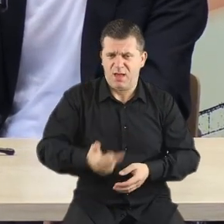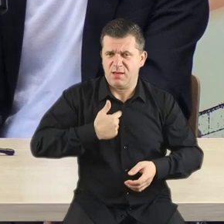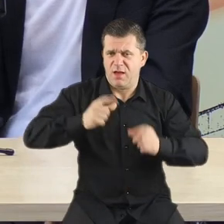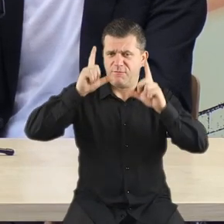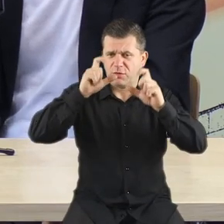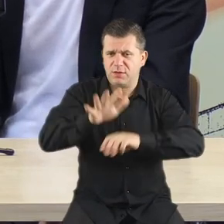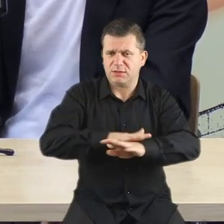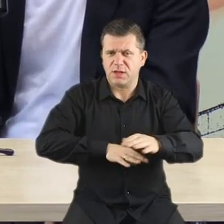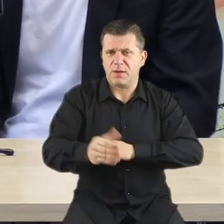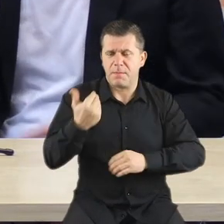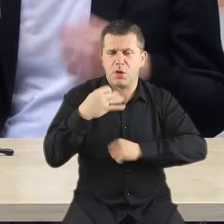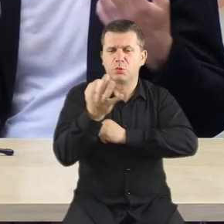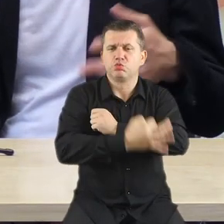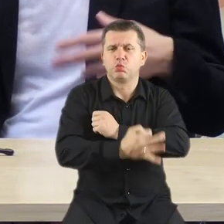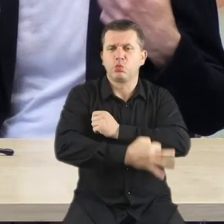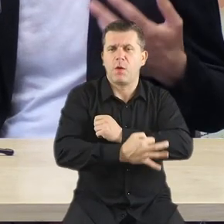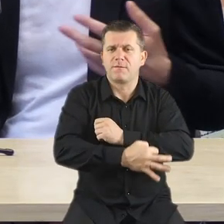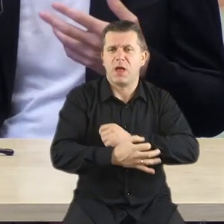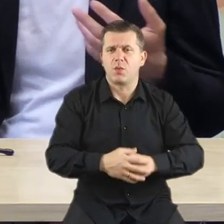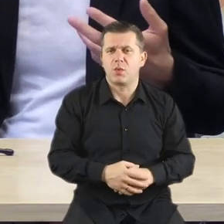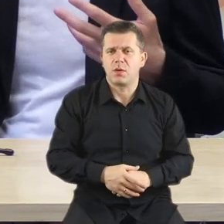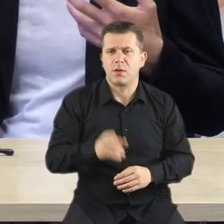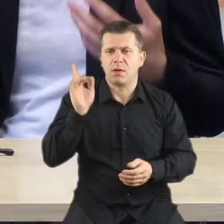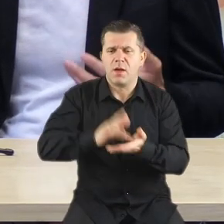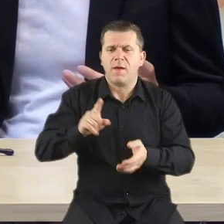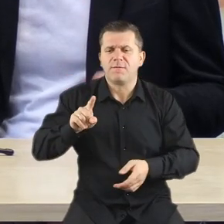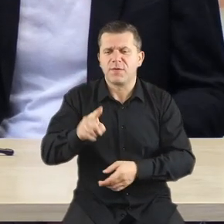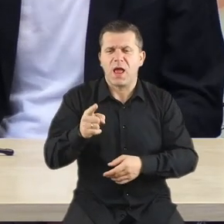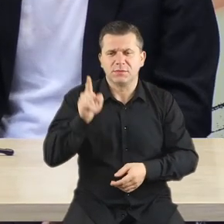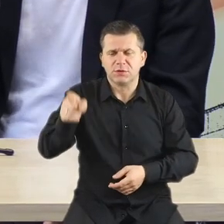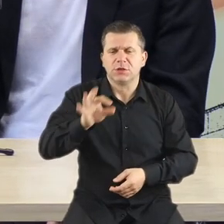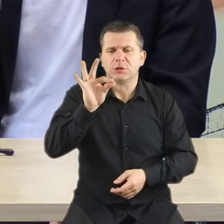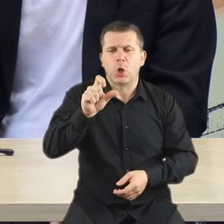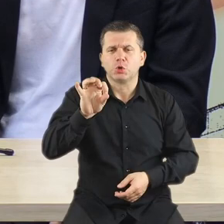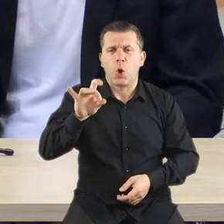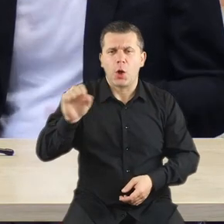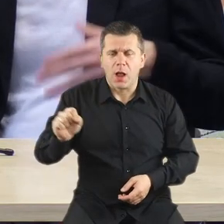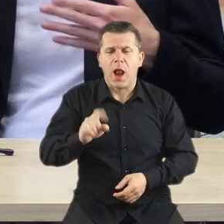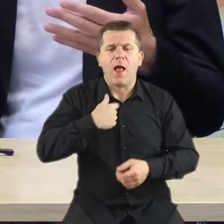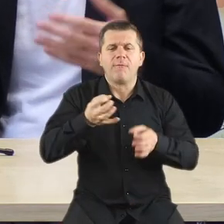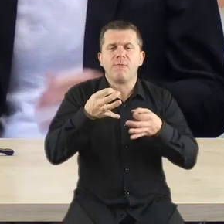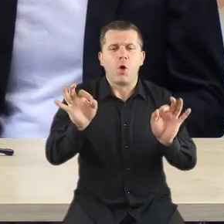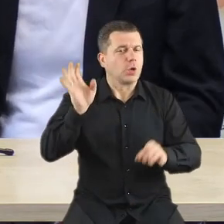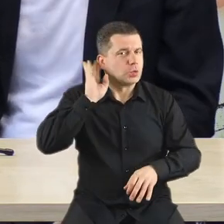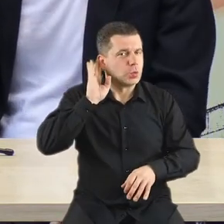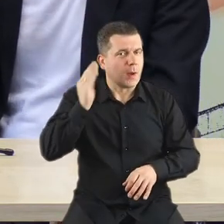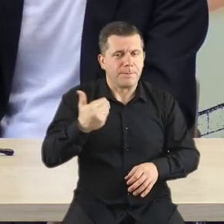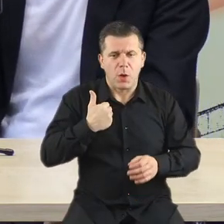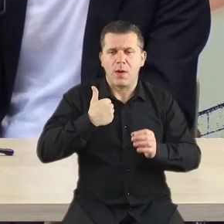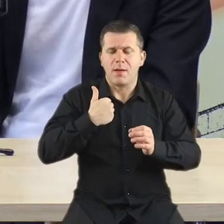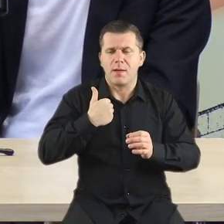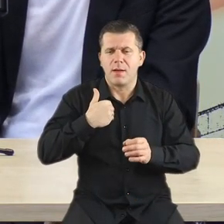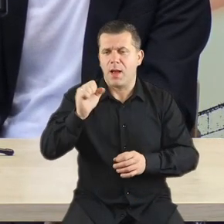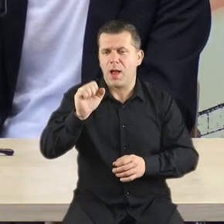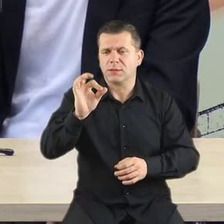bo co prawda studiowałem tam we Francji socjologię. Natomiast jako wolny słuchacz byłem też na Akademii Sztuk